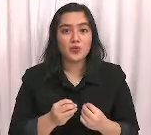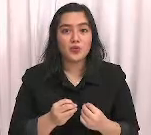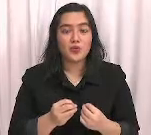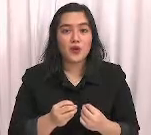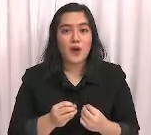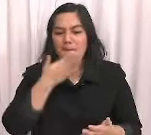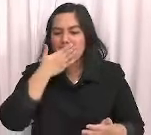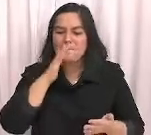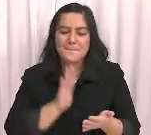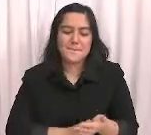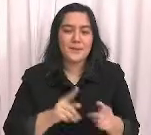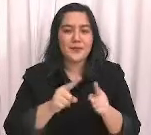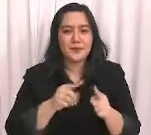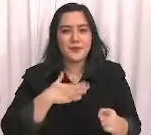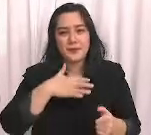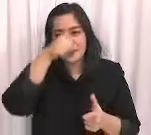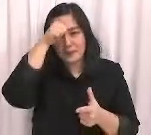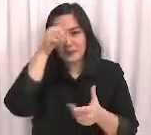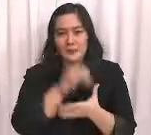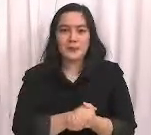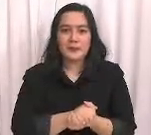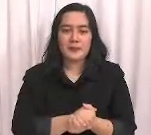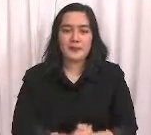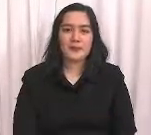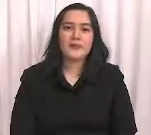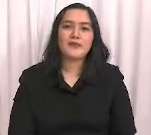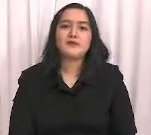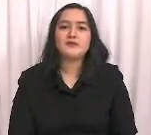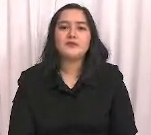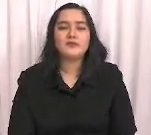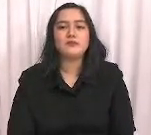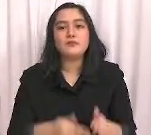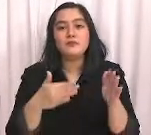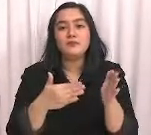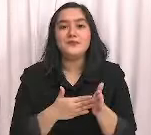mapatay. Napakagandang prinsipyo ito. Now, inuulit ko,